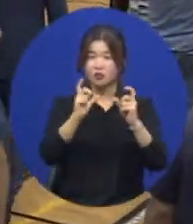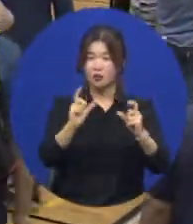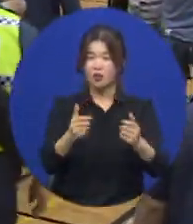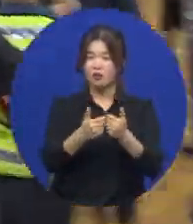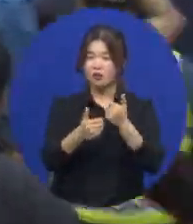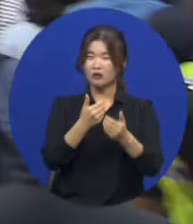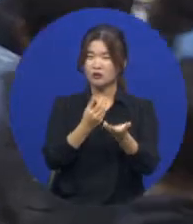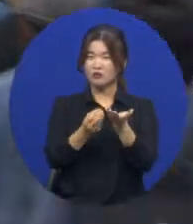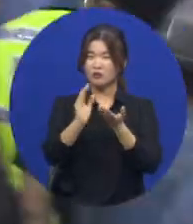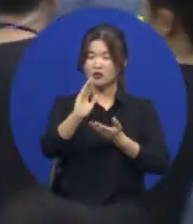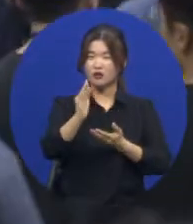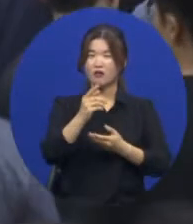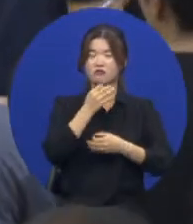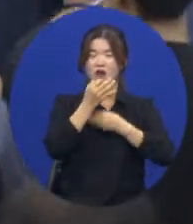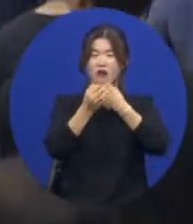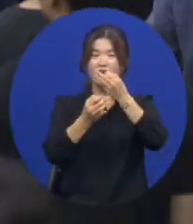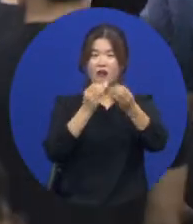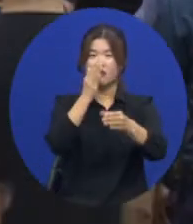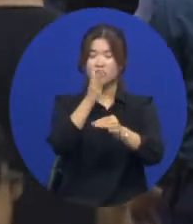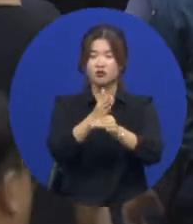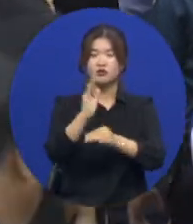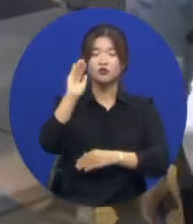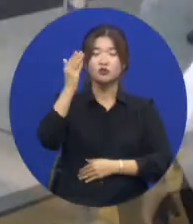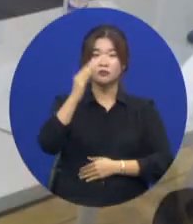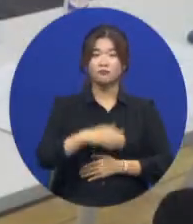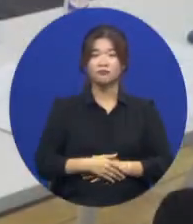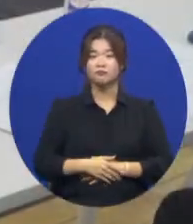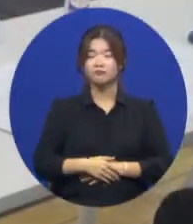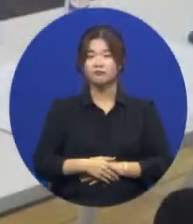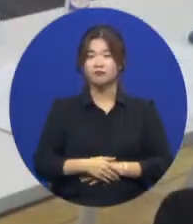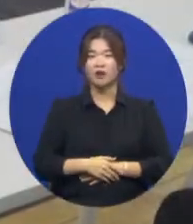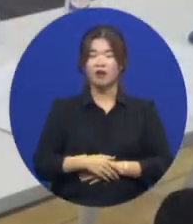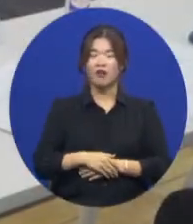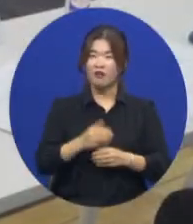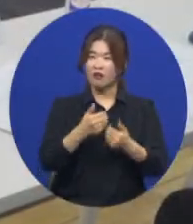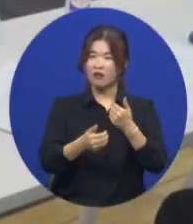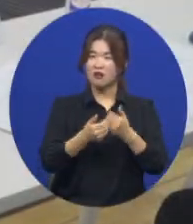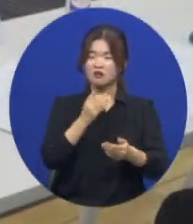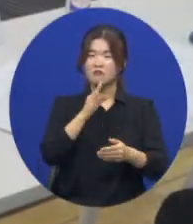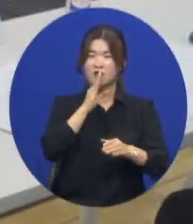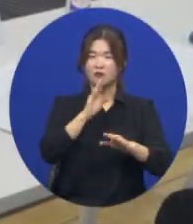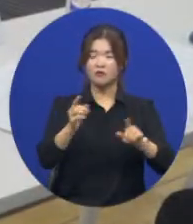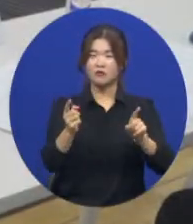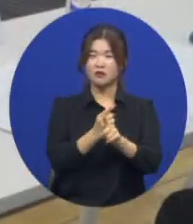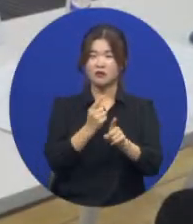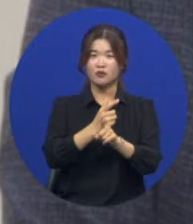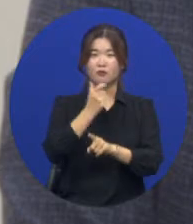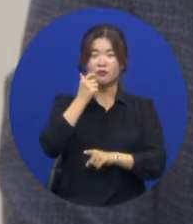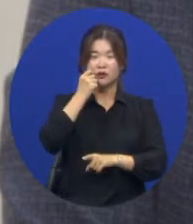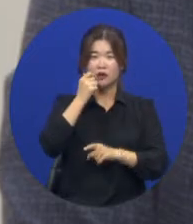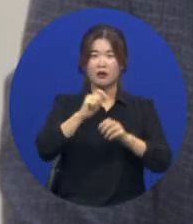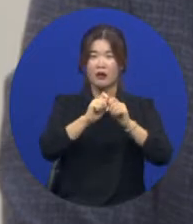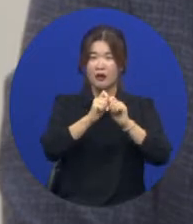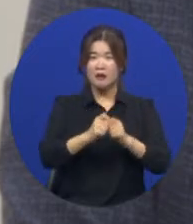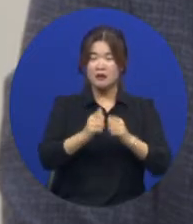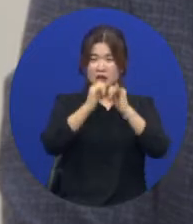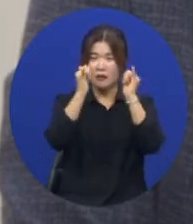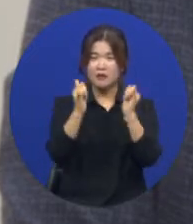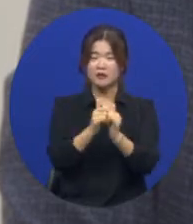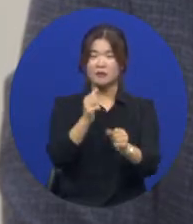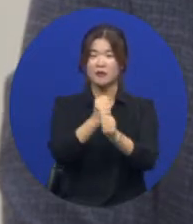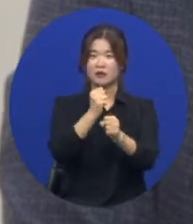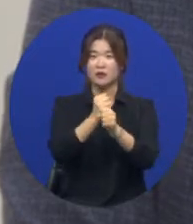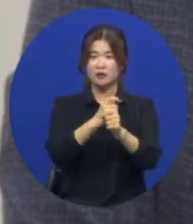돼가고 있다는 목소리가 나오는 요즘. 갈등을 제때 치유하고 해결하기 위한 체계적인 사회 시스템